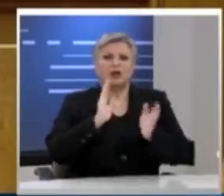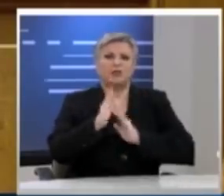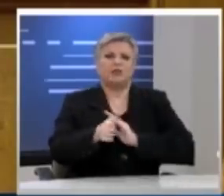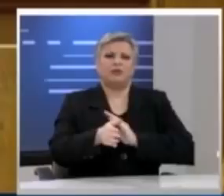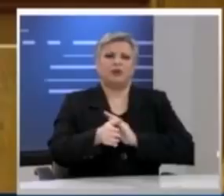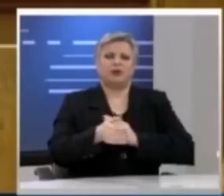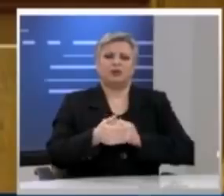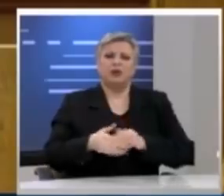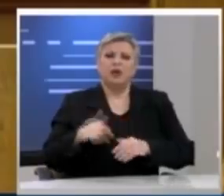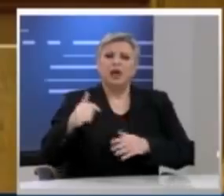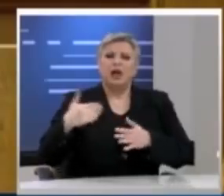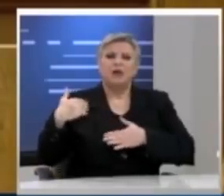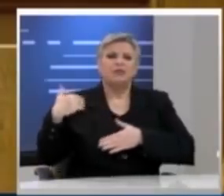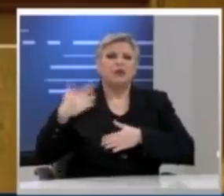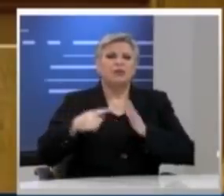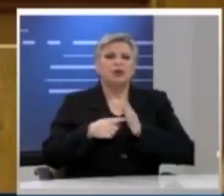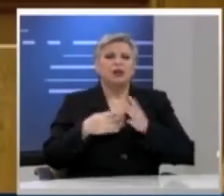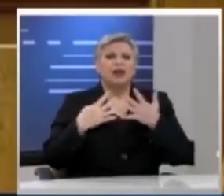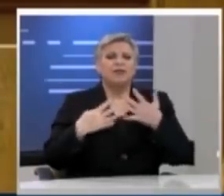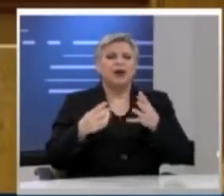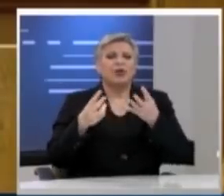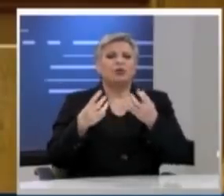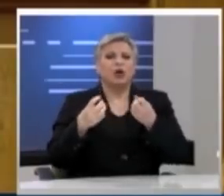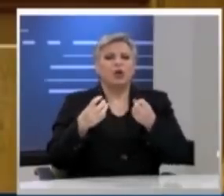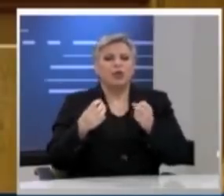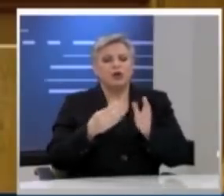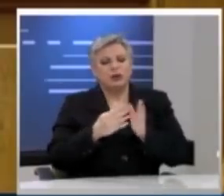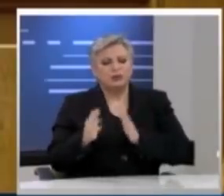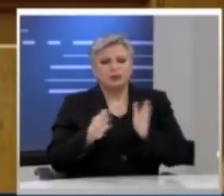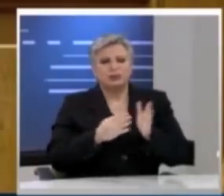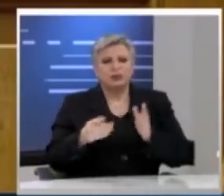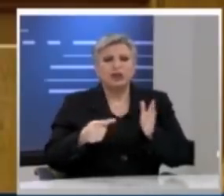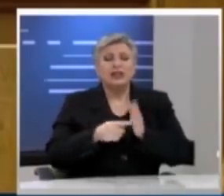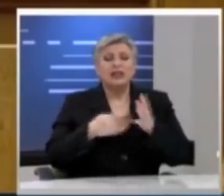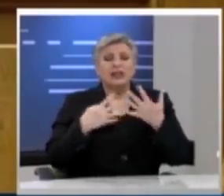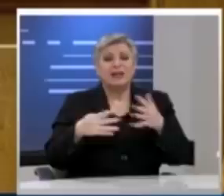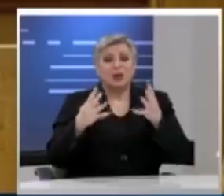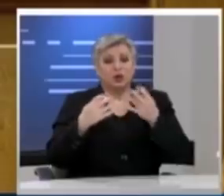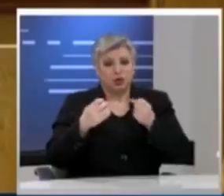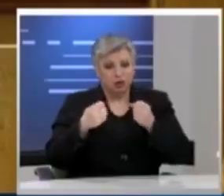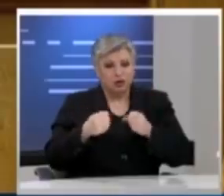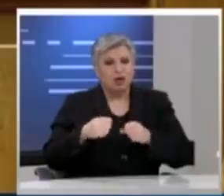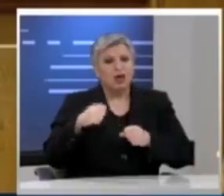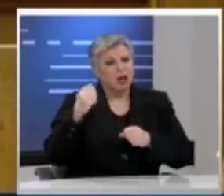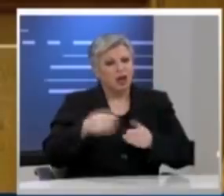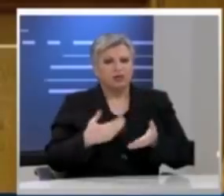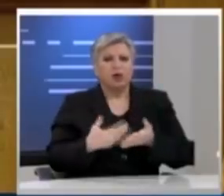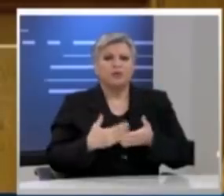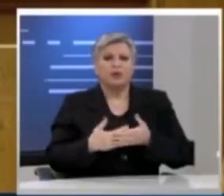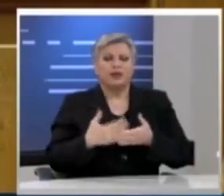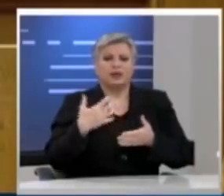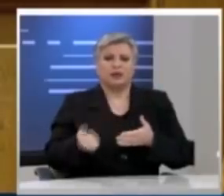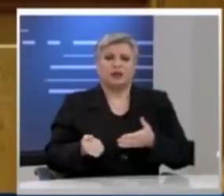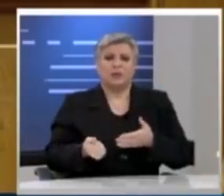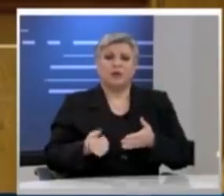πείρα της δεκαετίας του 80 και των αρχών του 90 μέχρι που ήρθε ο αρσένης ο μακαρίτης